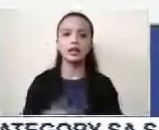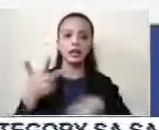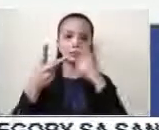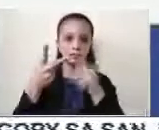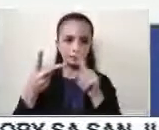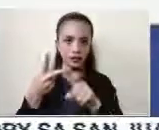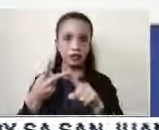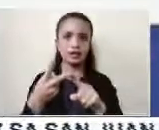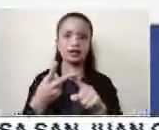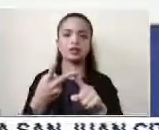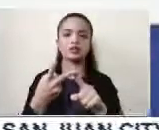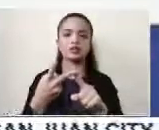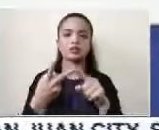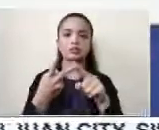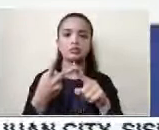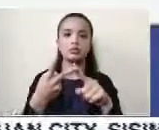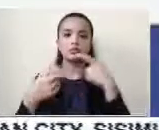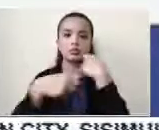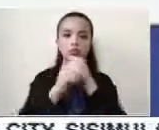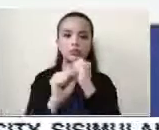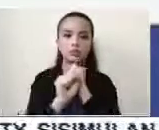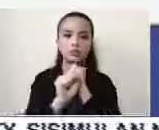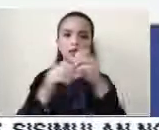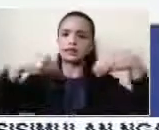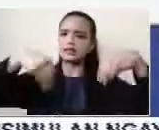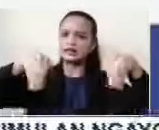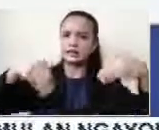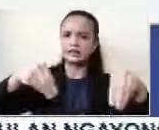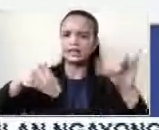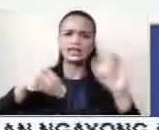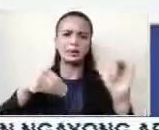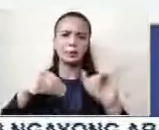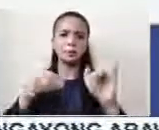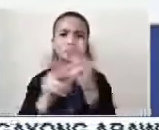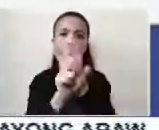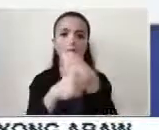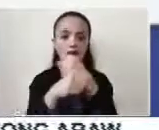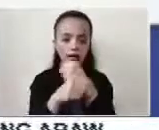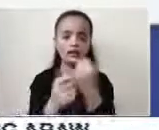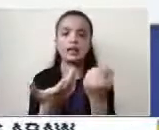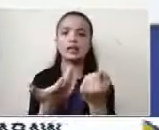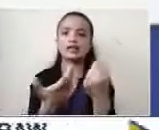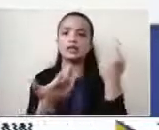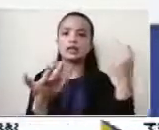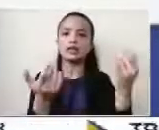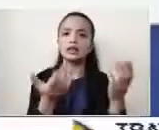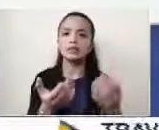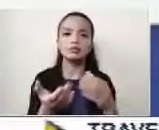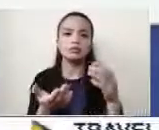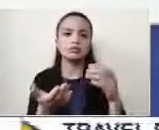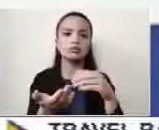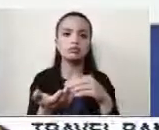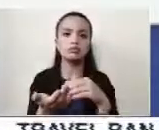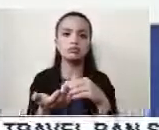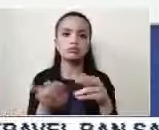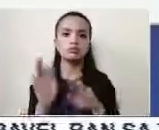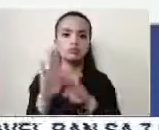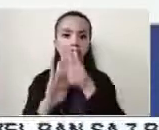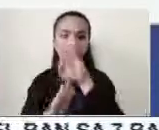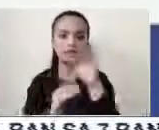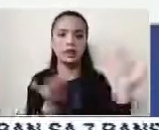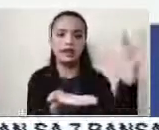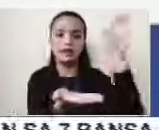na imbis na 30%, magbukas sila kahit 20% para lang ho makapag-open na sila at hindi na sila mag-antay